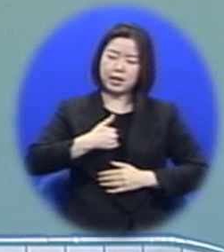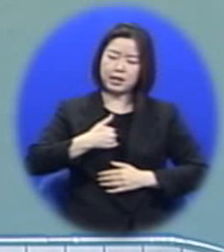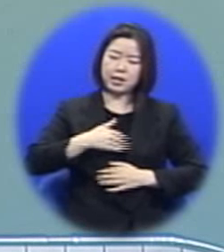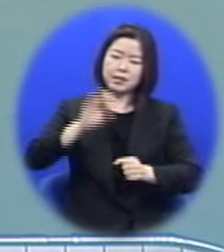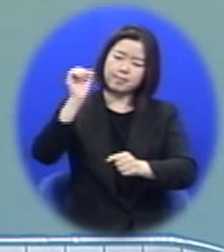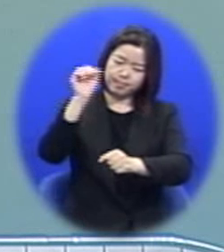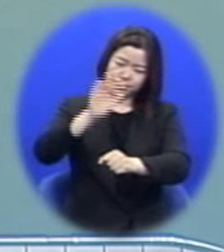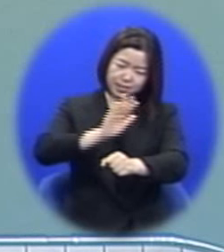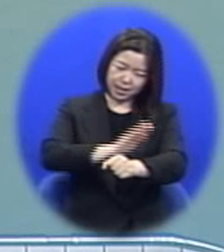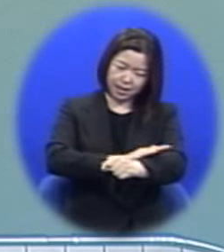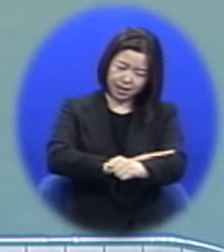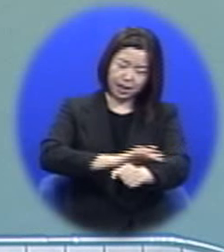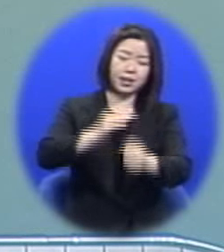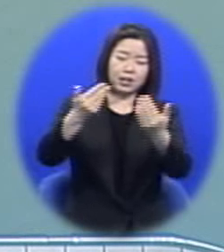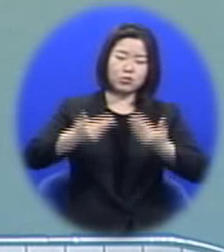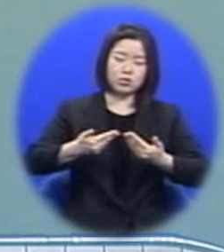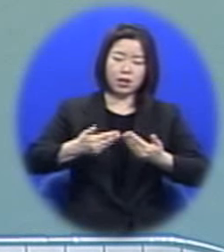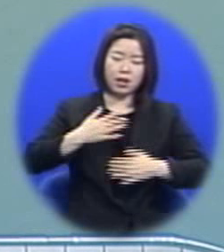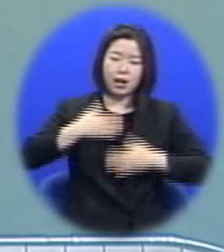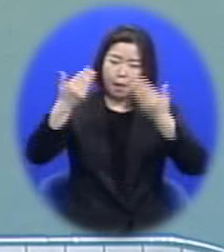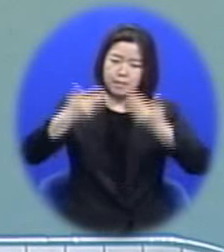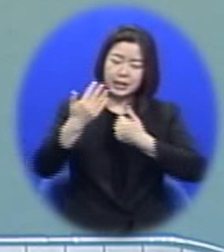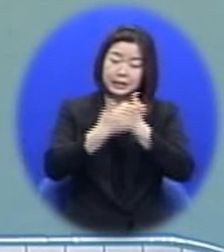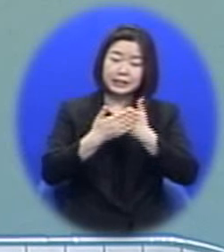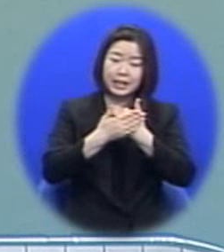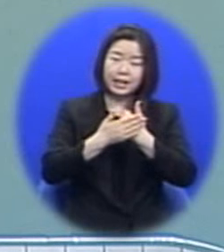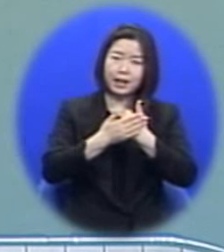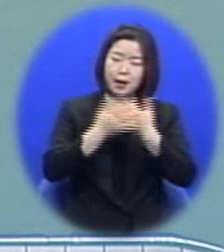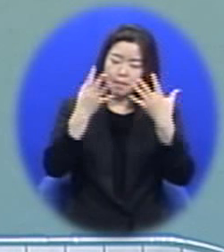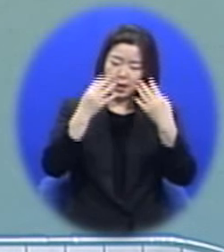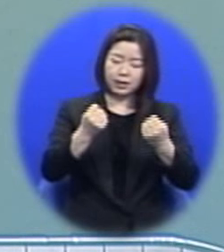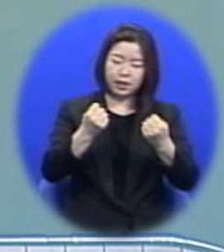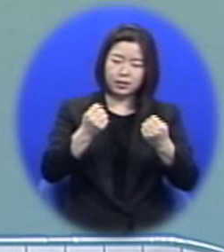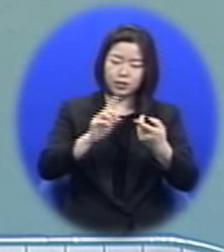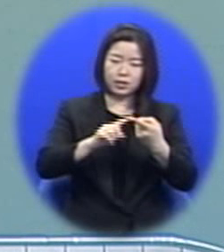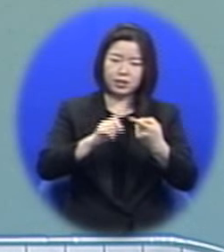잘해주셨구나. 내가 받은 은혜가 크구나 하는 건 나중에 가서 알게 됩니다.